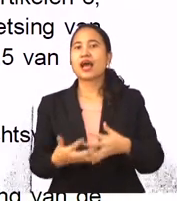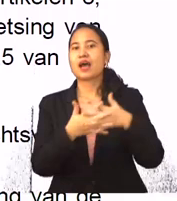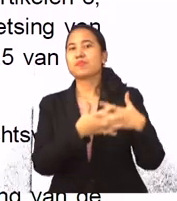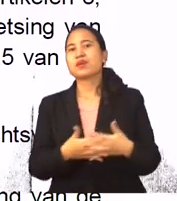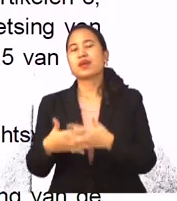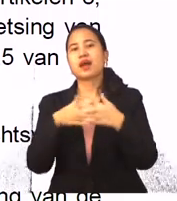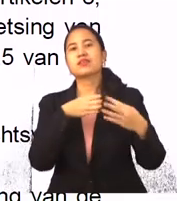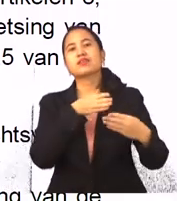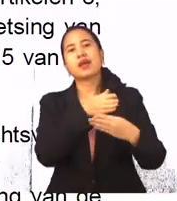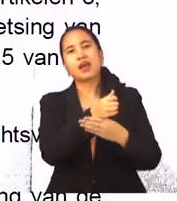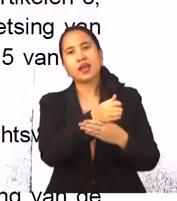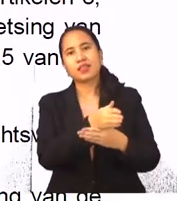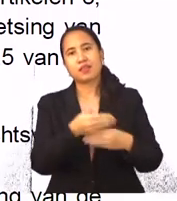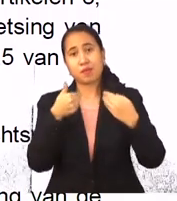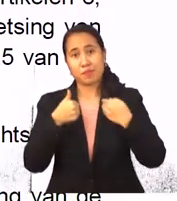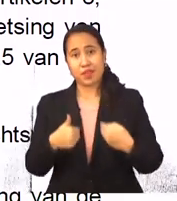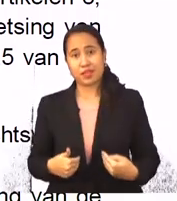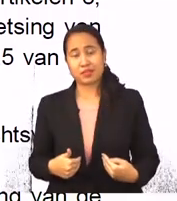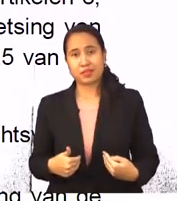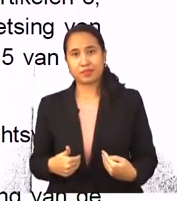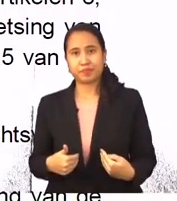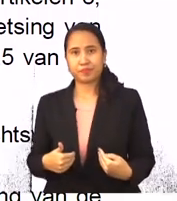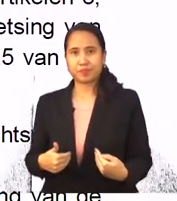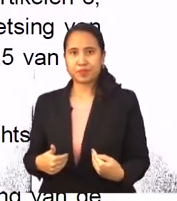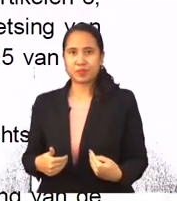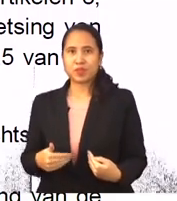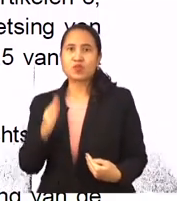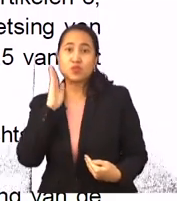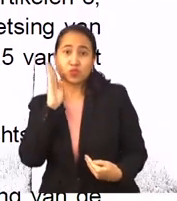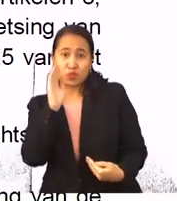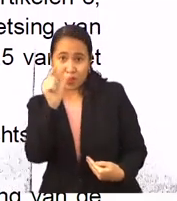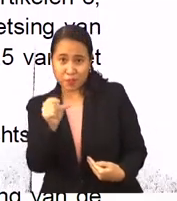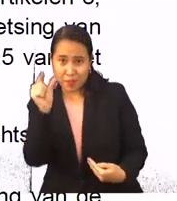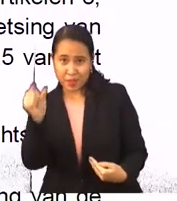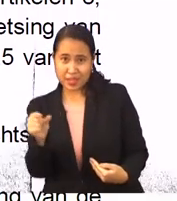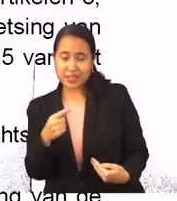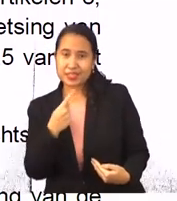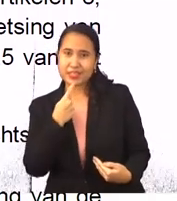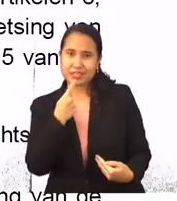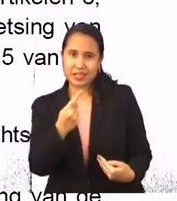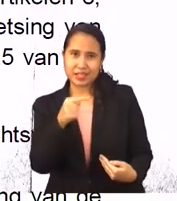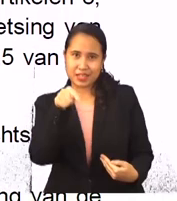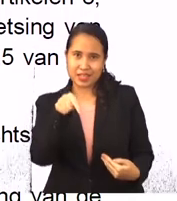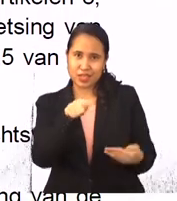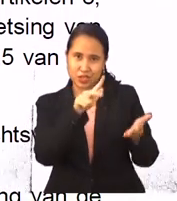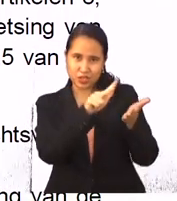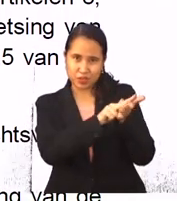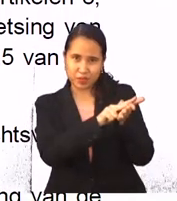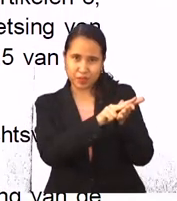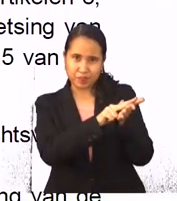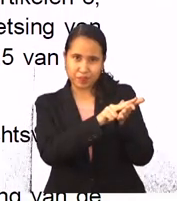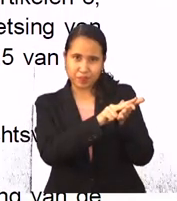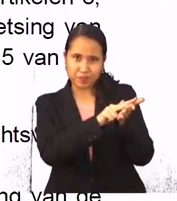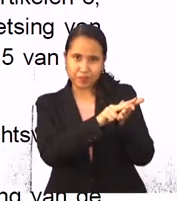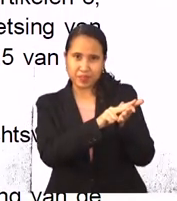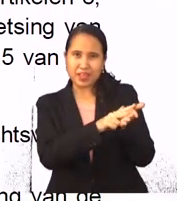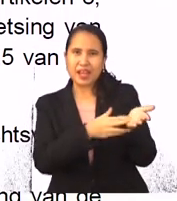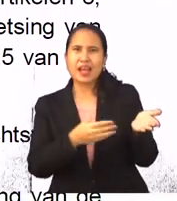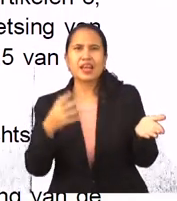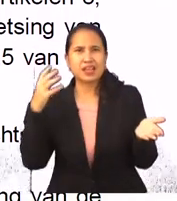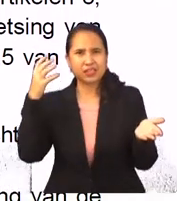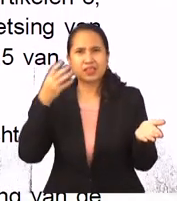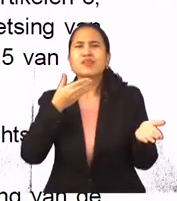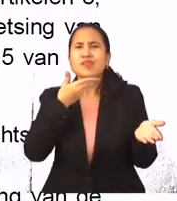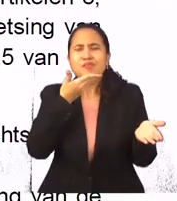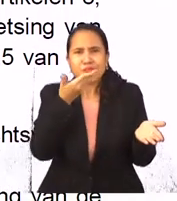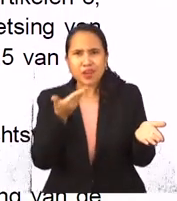rechten van de mens. De verzoekers geven aan dat ten aanzien van vernoemde wet er een constitutioneel vraagstuk is